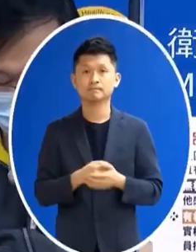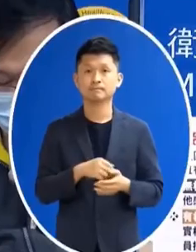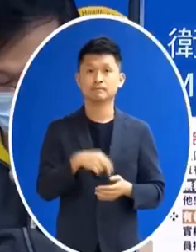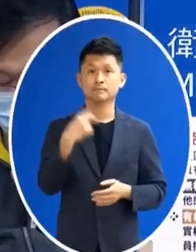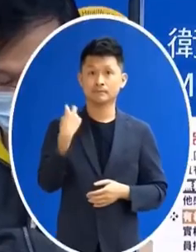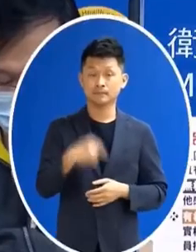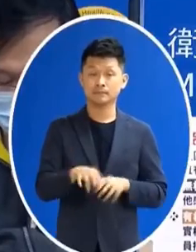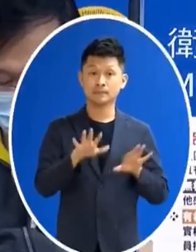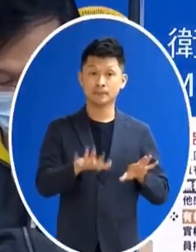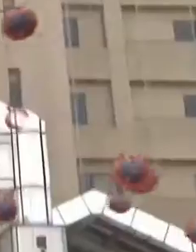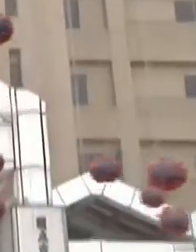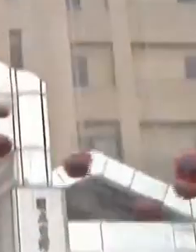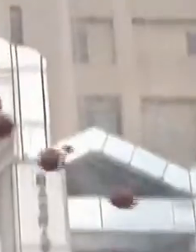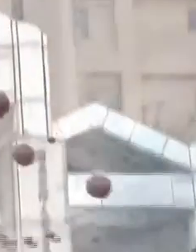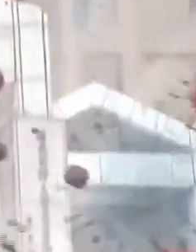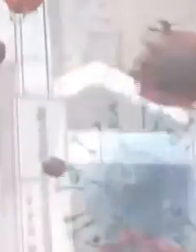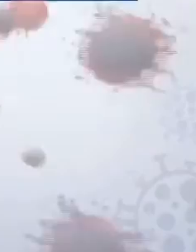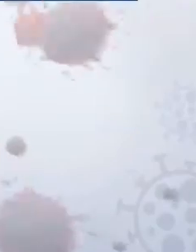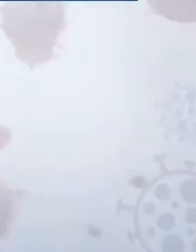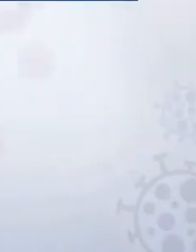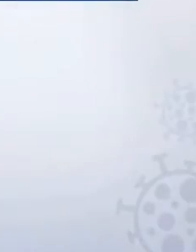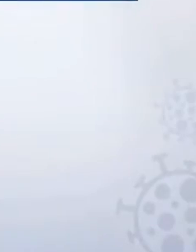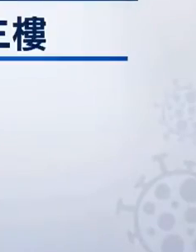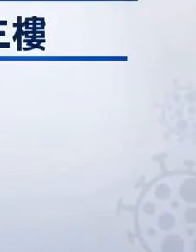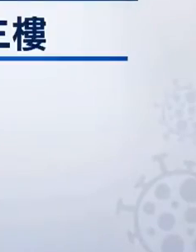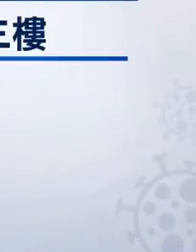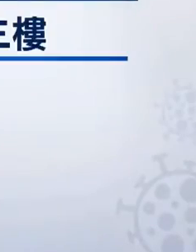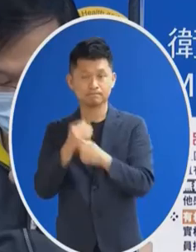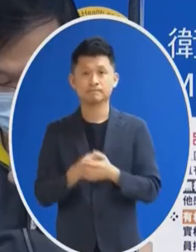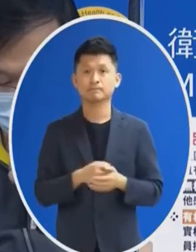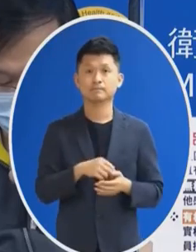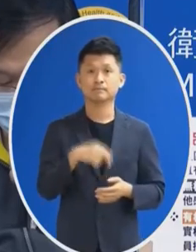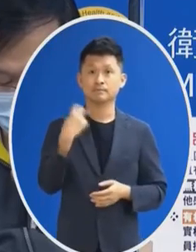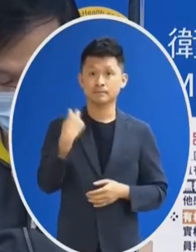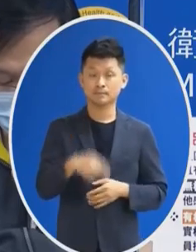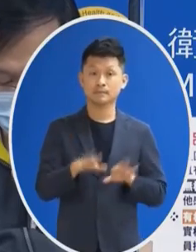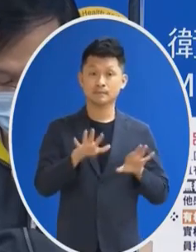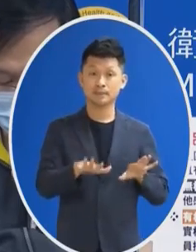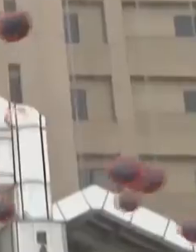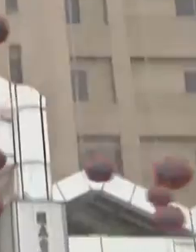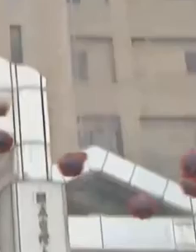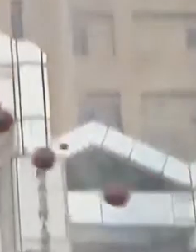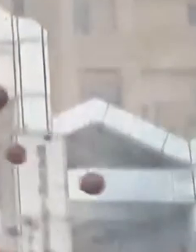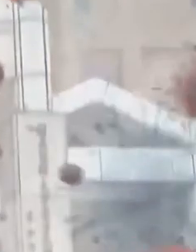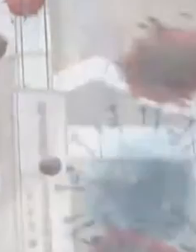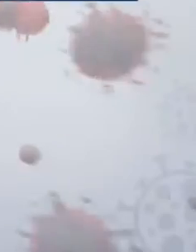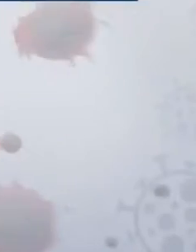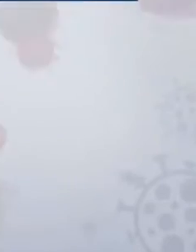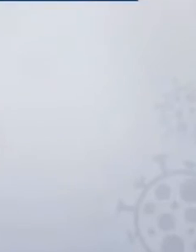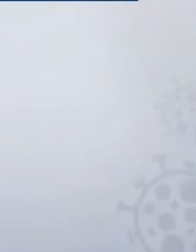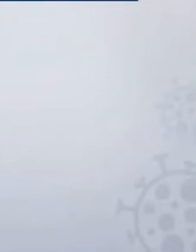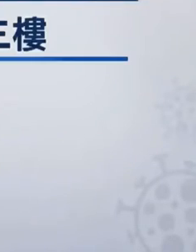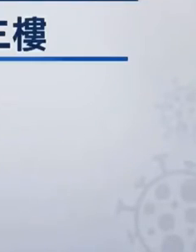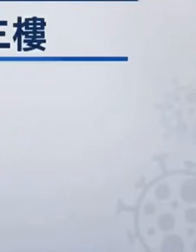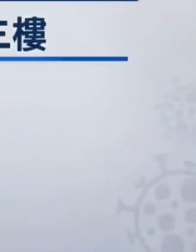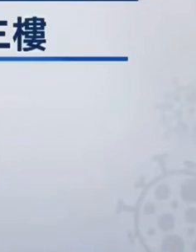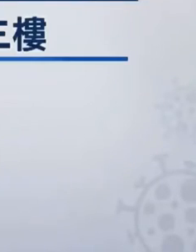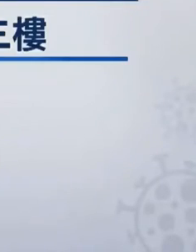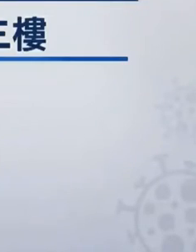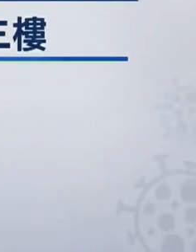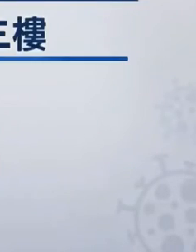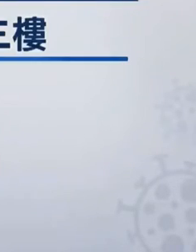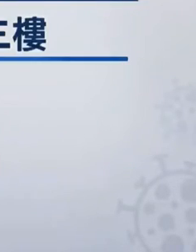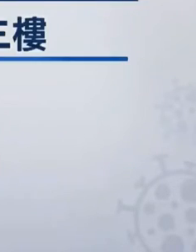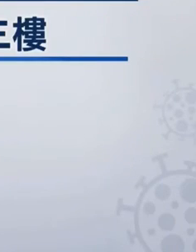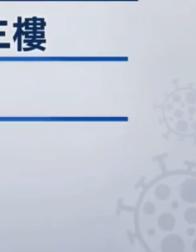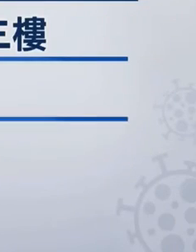列在今天的案例里面。 这名台大员工办公室在地下3楼。 列在今天的案例里面。 这名台大员工办公室在地下3楼，平